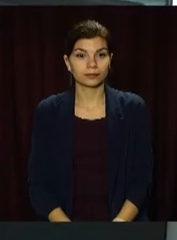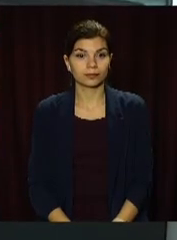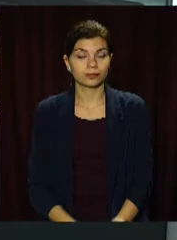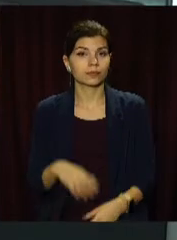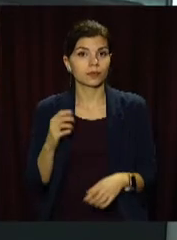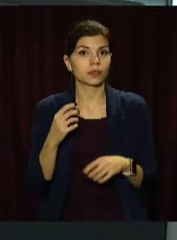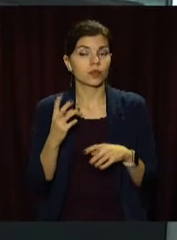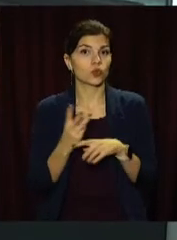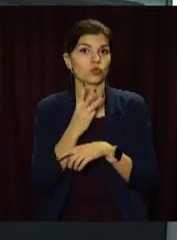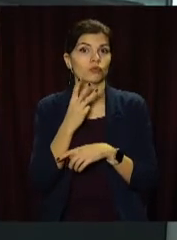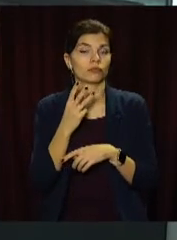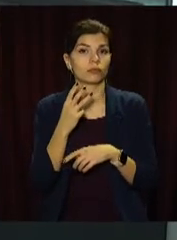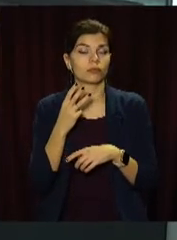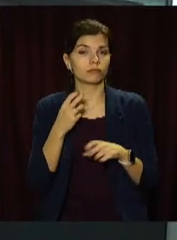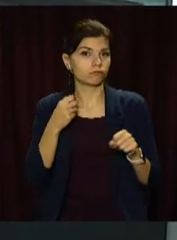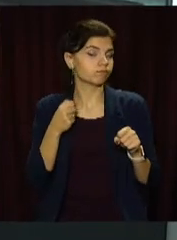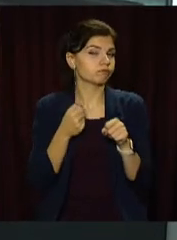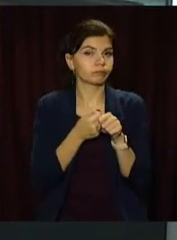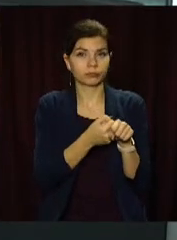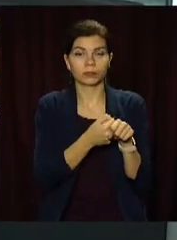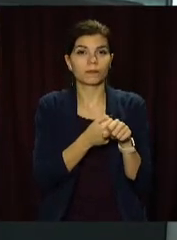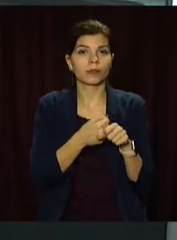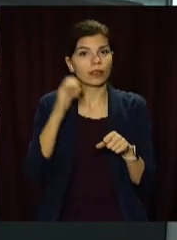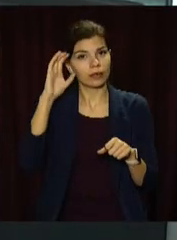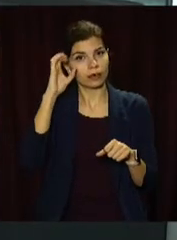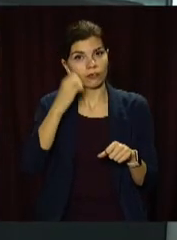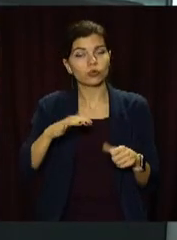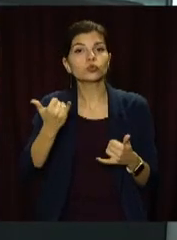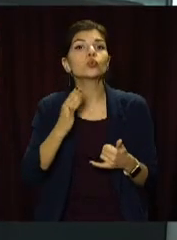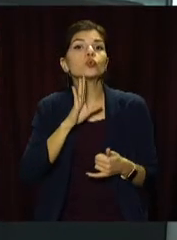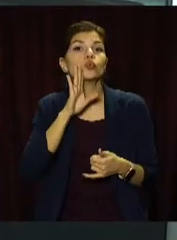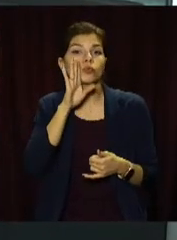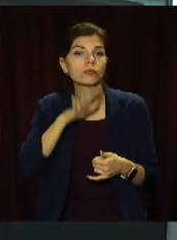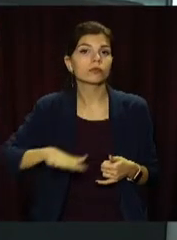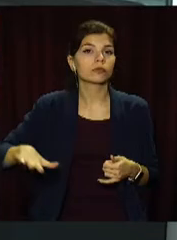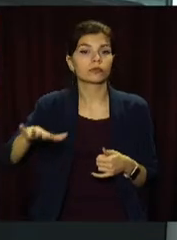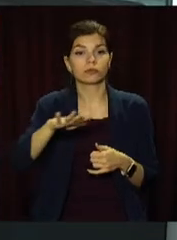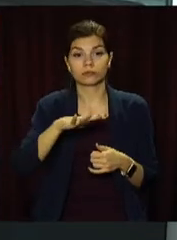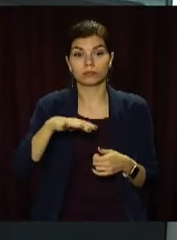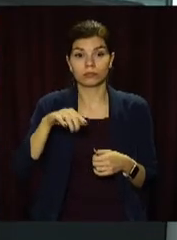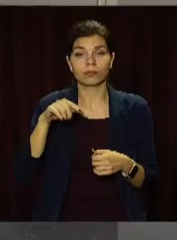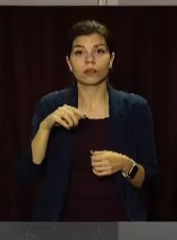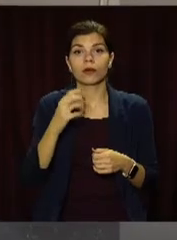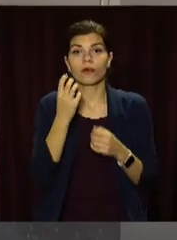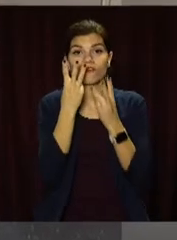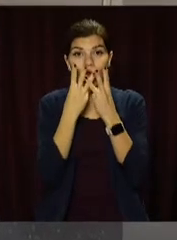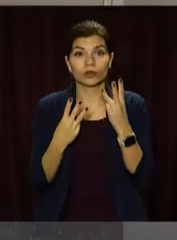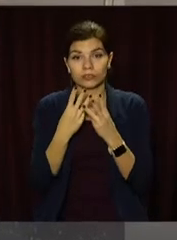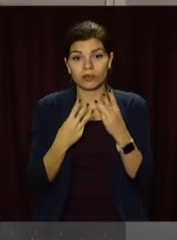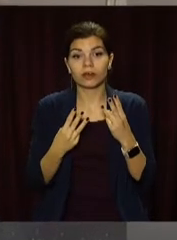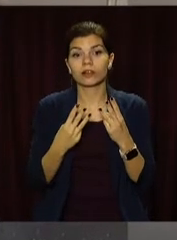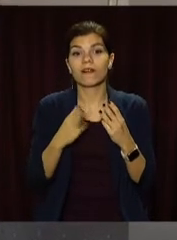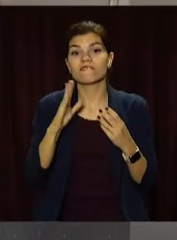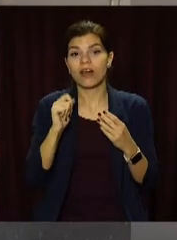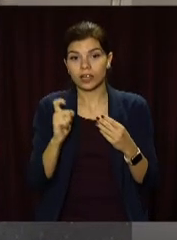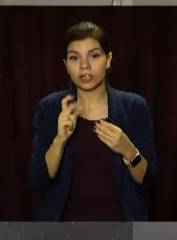Потрійна автотроща у Кривому Розі. ДТП сталося сьогодні вранці. В Інгулецькому районі зіштовхнулися «Фольксваген», автобуси «Карус» та